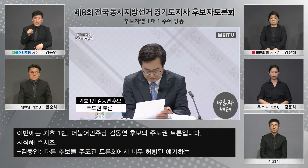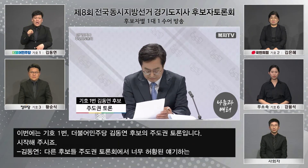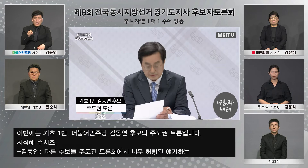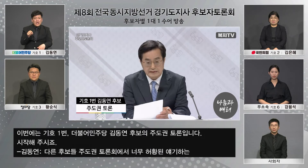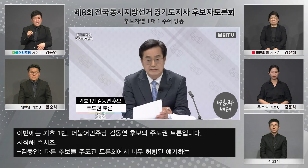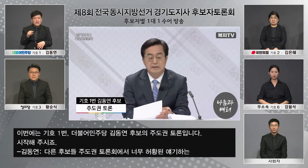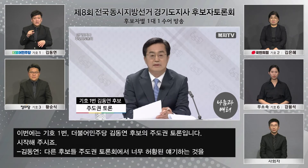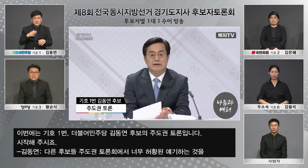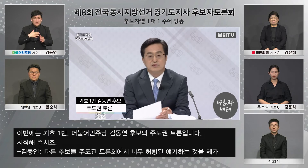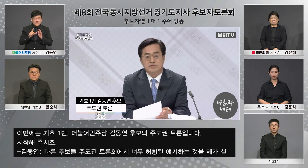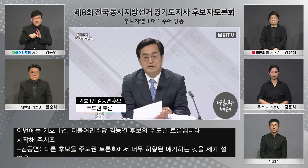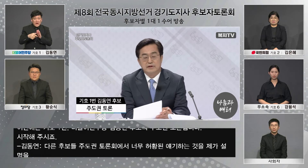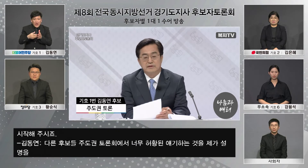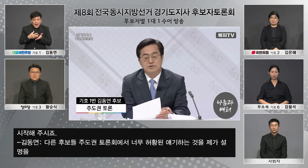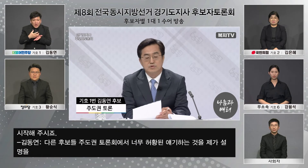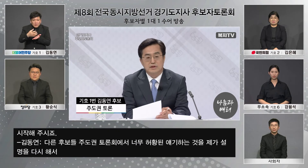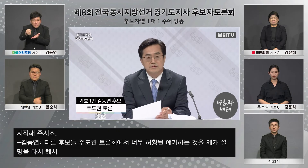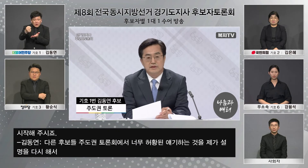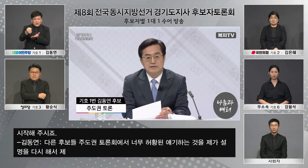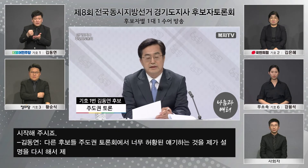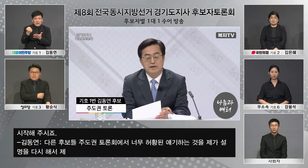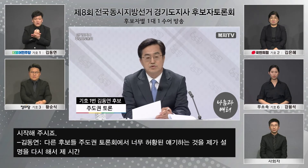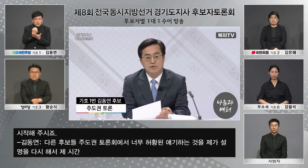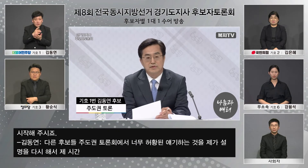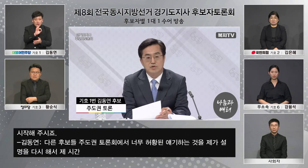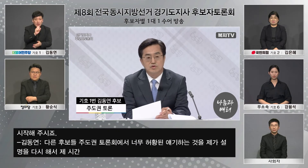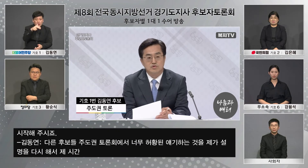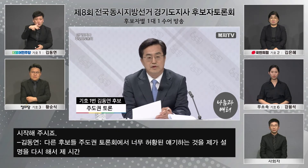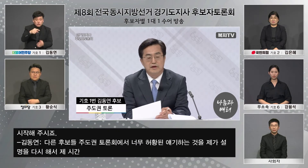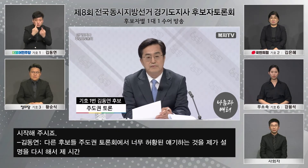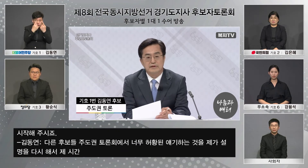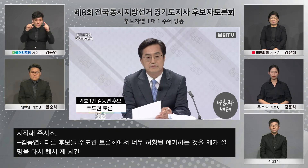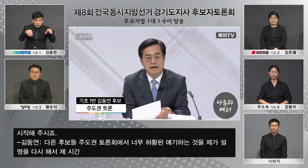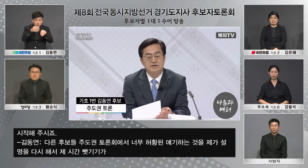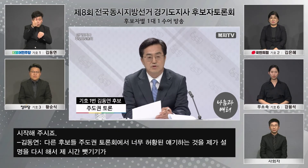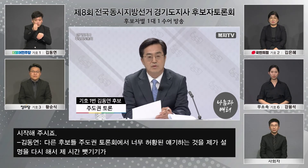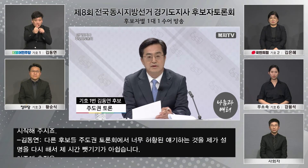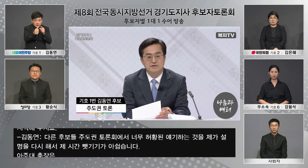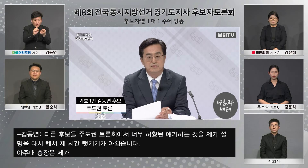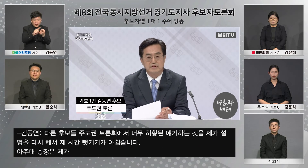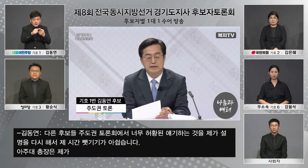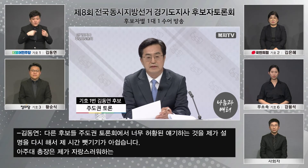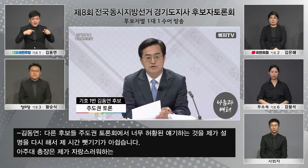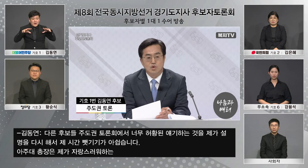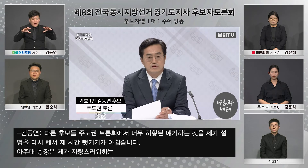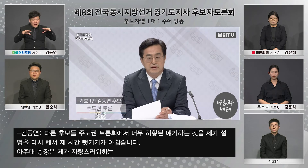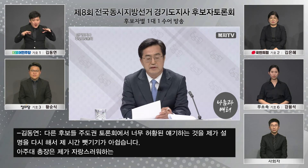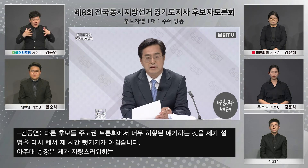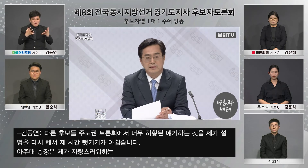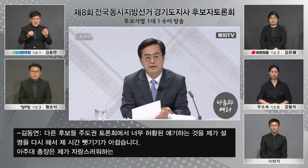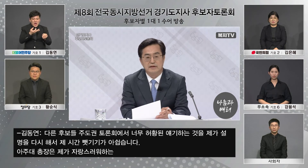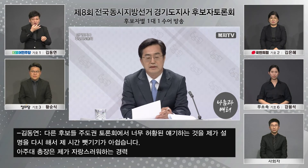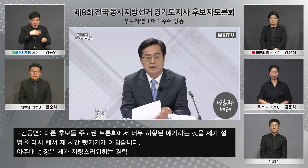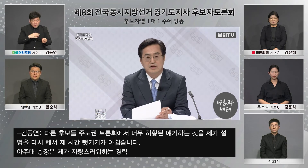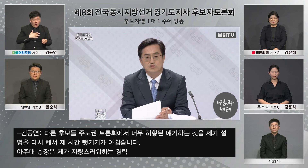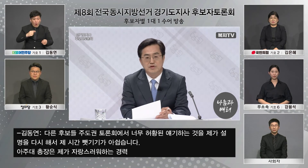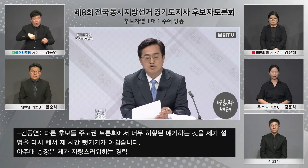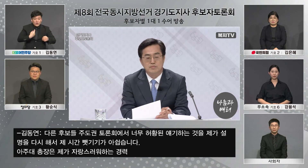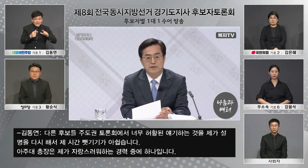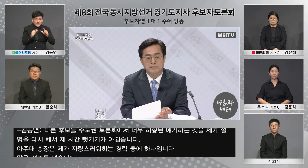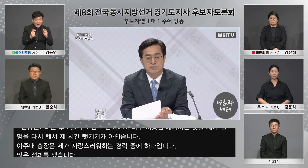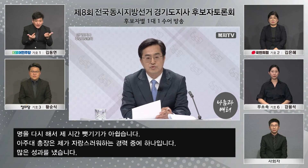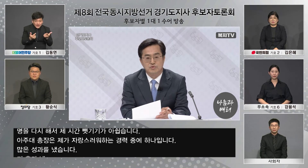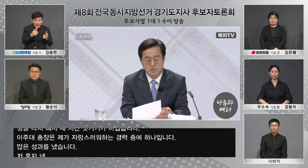너무 아깝습니다. 아주대 총장은 제가 자랑스러워하는 경력 중에 하나입니다. 많은 성과를 냈습니다. 저 혼자 낸 게 아니라